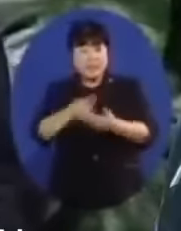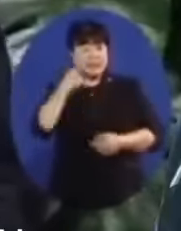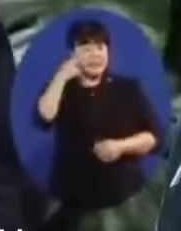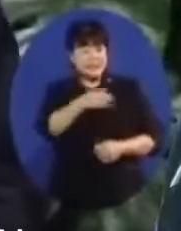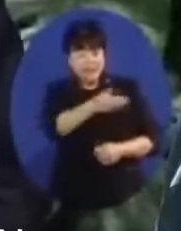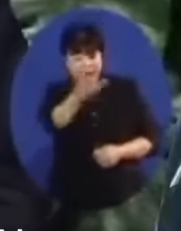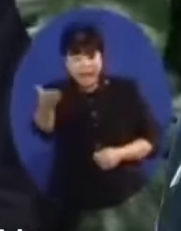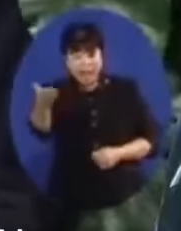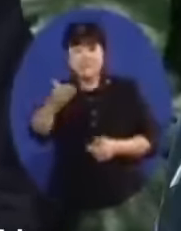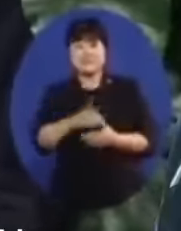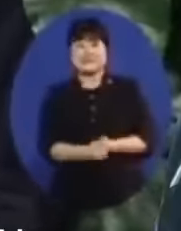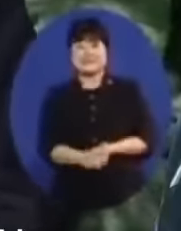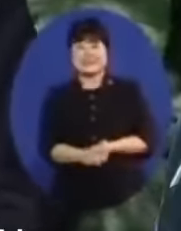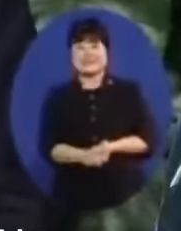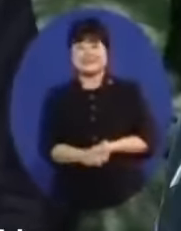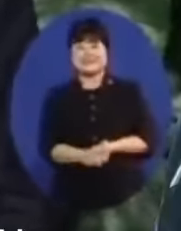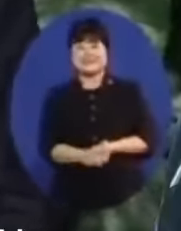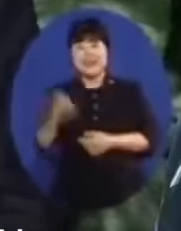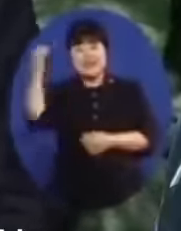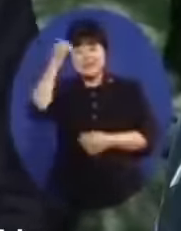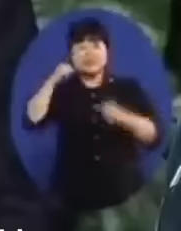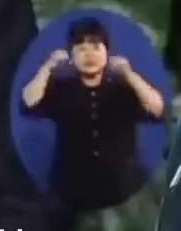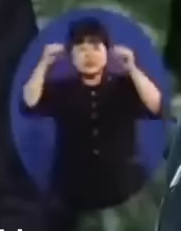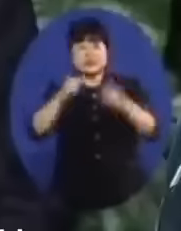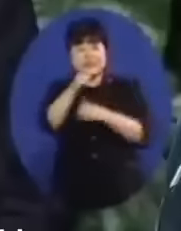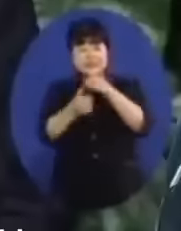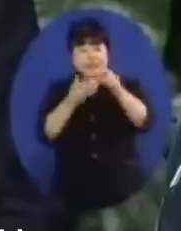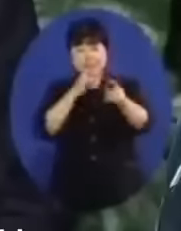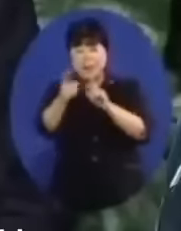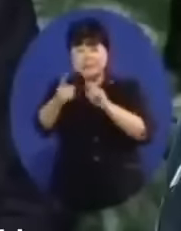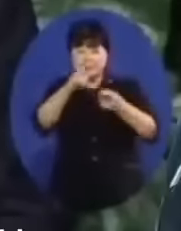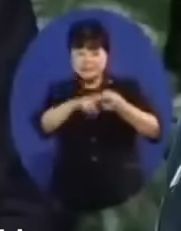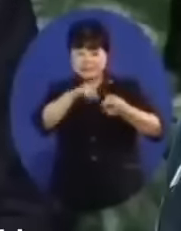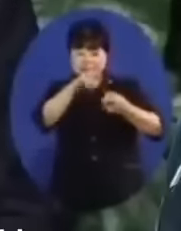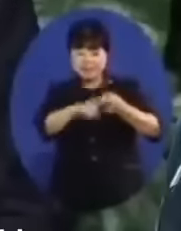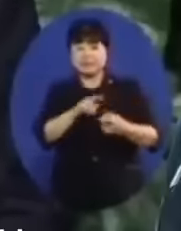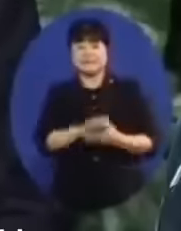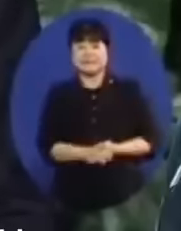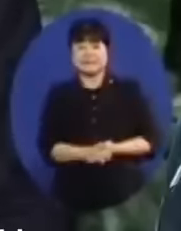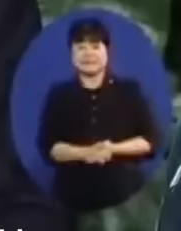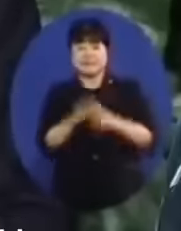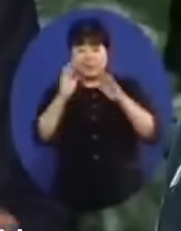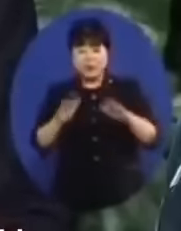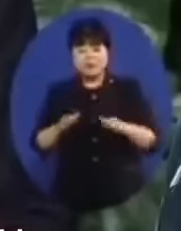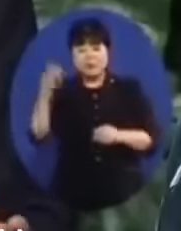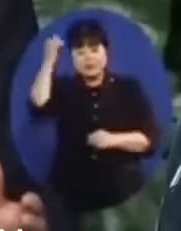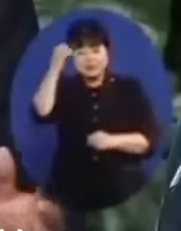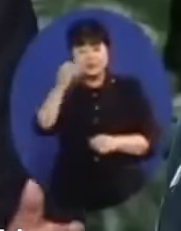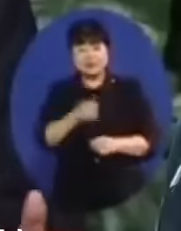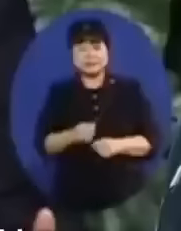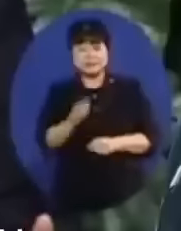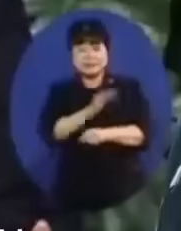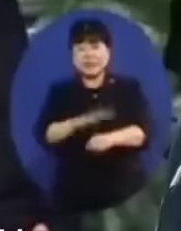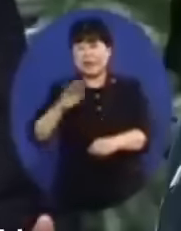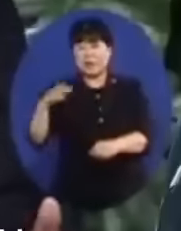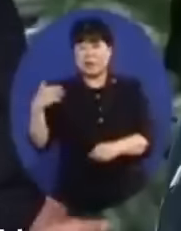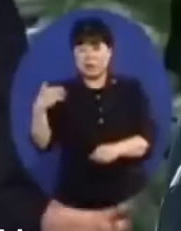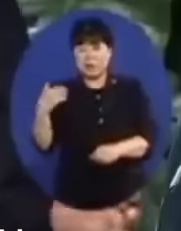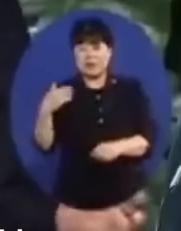받았느냐고 말씀하신 것입니다. 성령운동은 하나님께서 말씀하신 것을 이루기 위한 것으로 오늘 우리가 성령님을 잘 알지